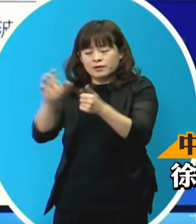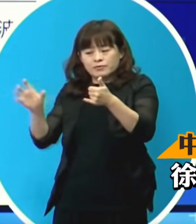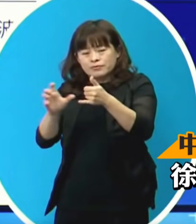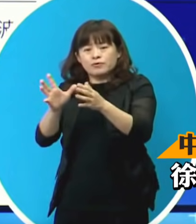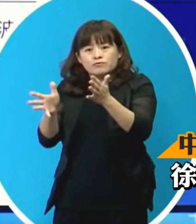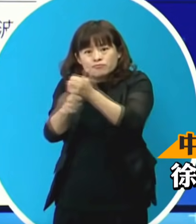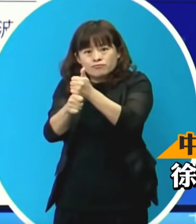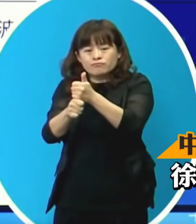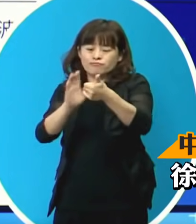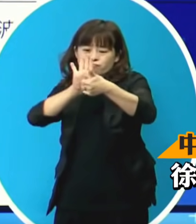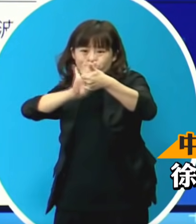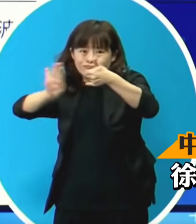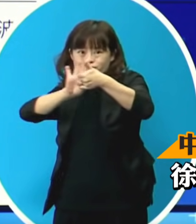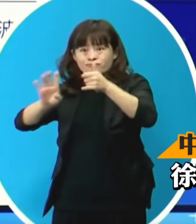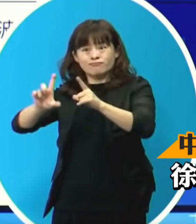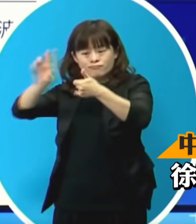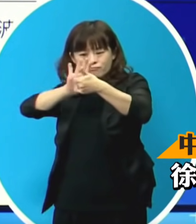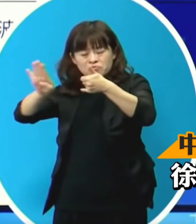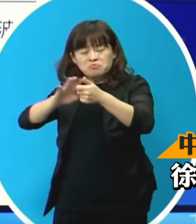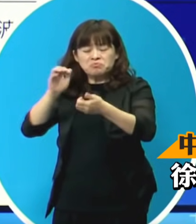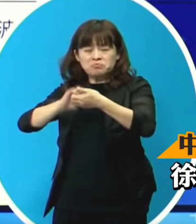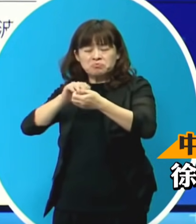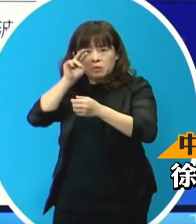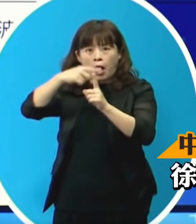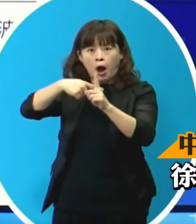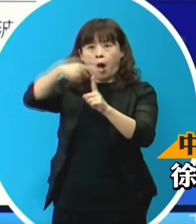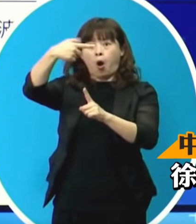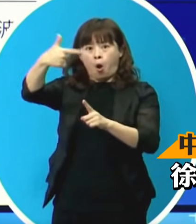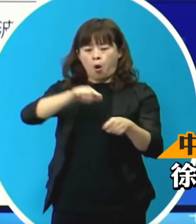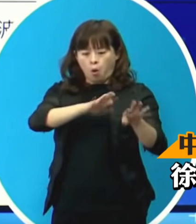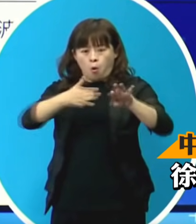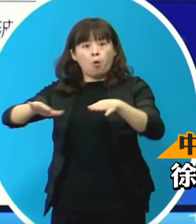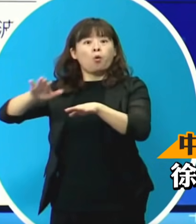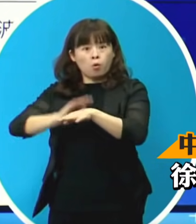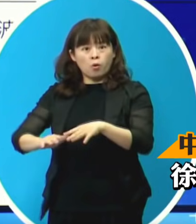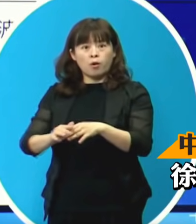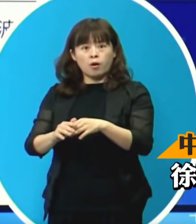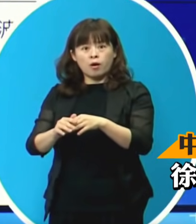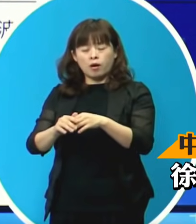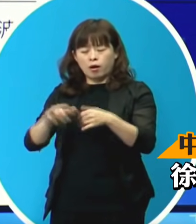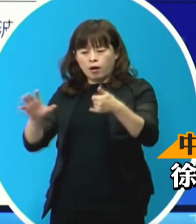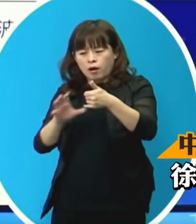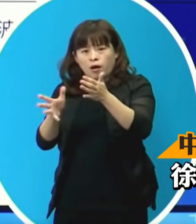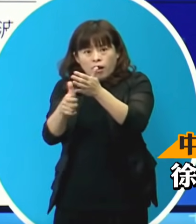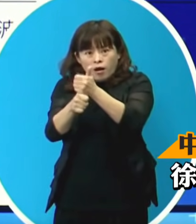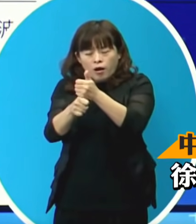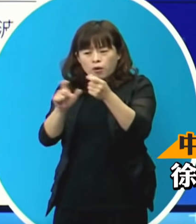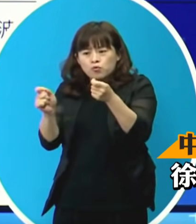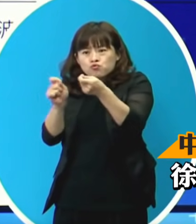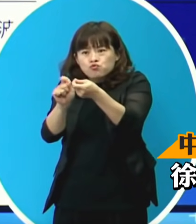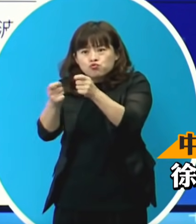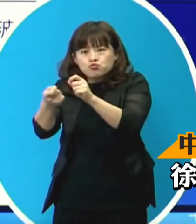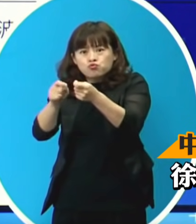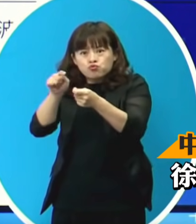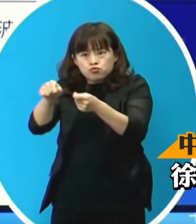的东半部地区呢，有可能出现6米以上的浪高。那台风中心附近，在比较接近台风